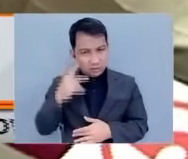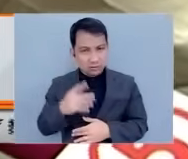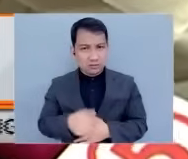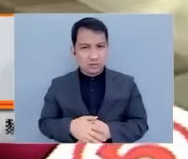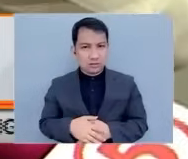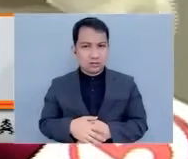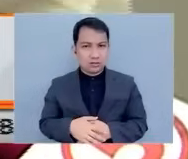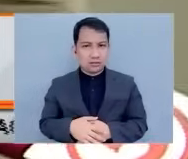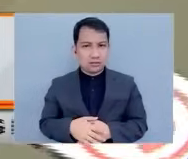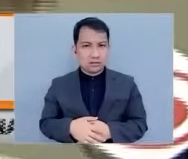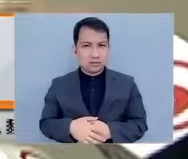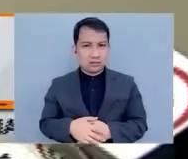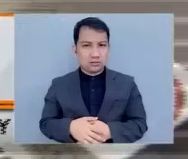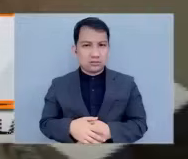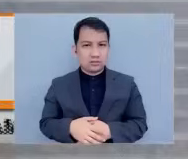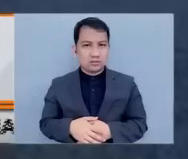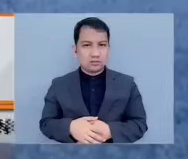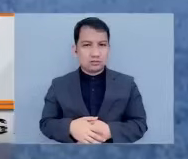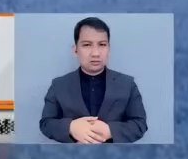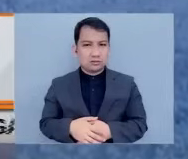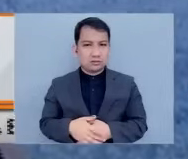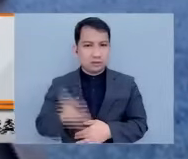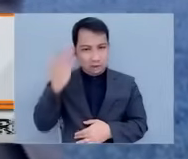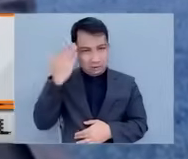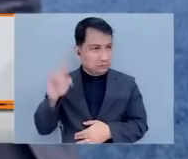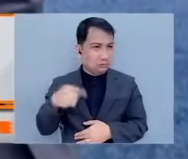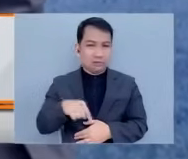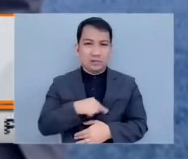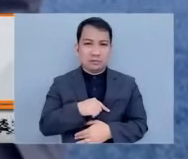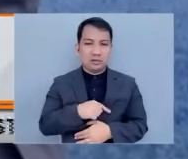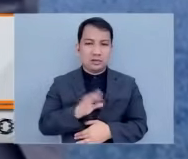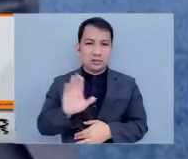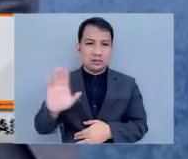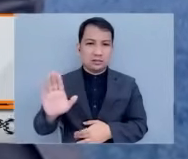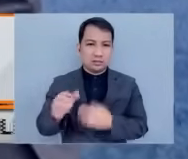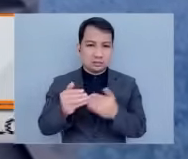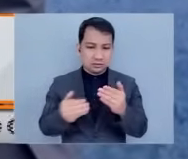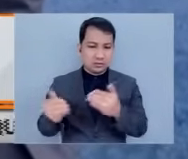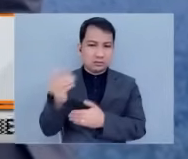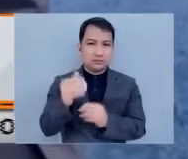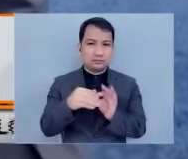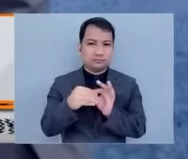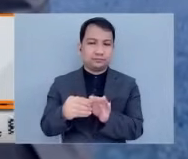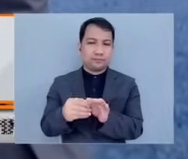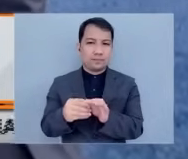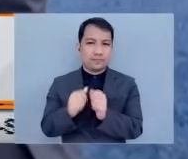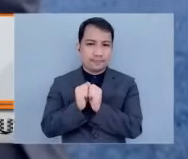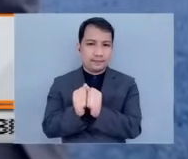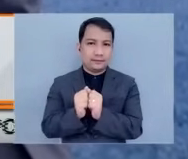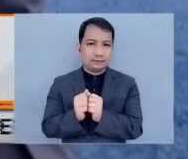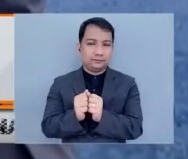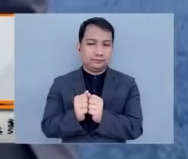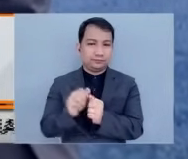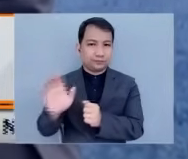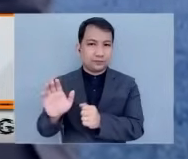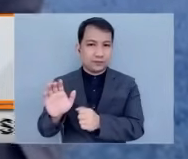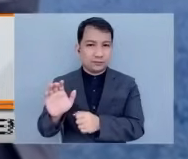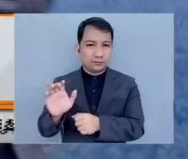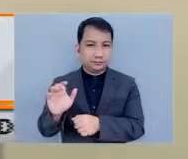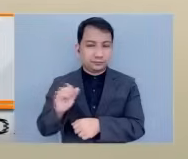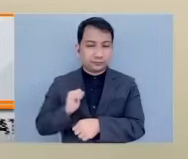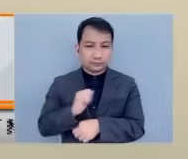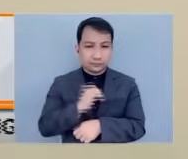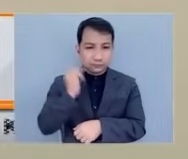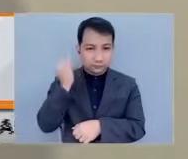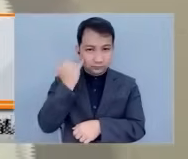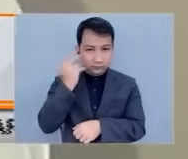gulo? Hindi ko alam. Sinugundahan ito ng mga kaalyado ni Zubiri, ayon kina Senate Majority Leader Joel Villanueva